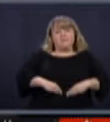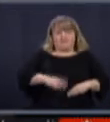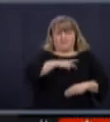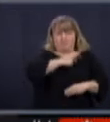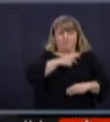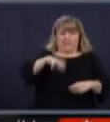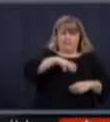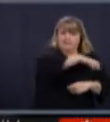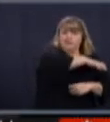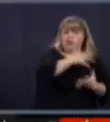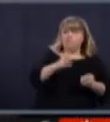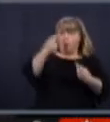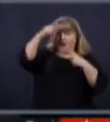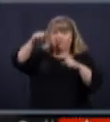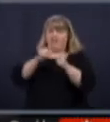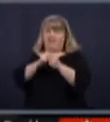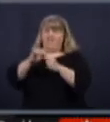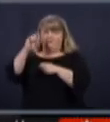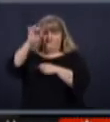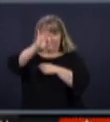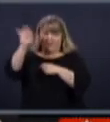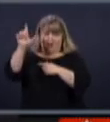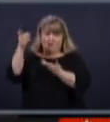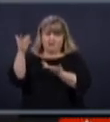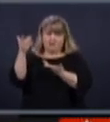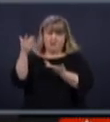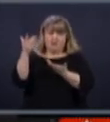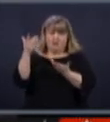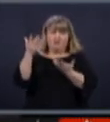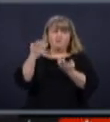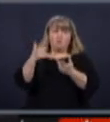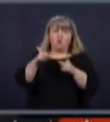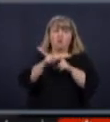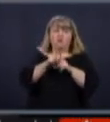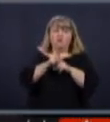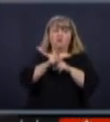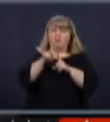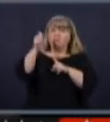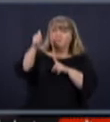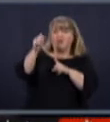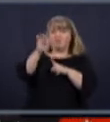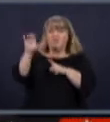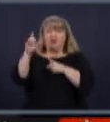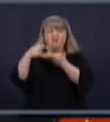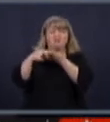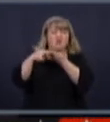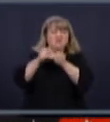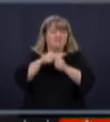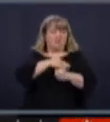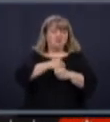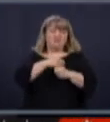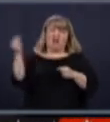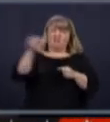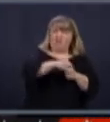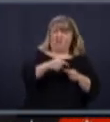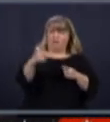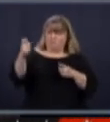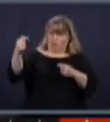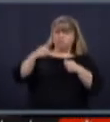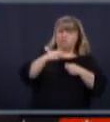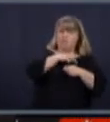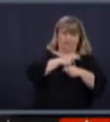des provinces plutôt que d'aller négocier directement par-dessus notre tête avec les municipalités. C'est